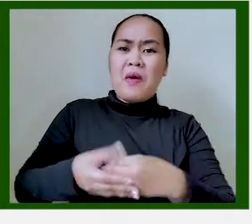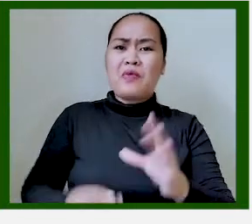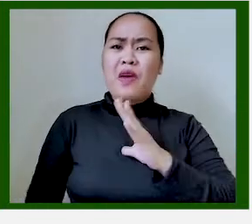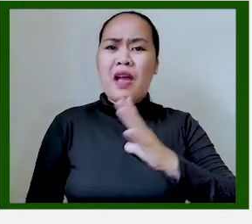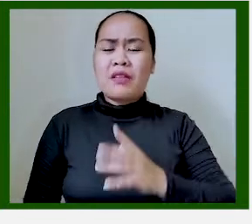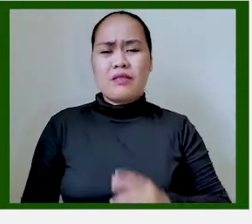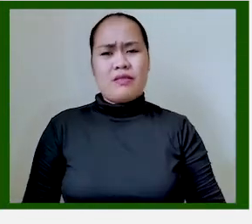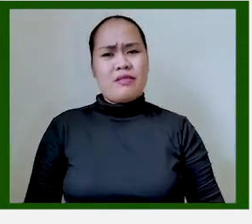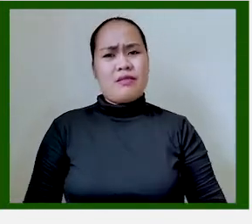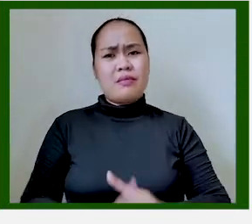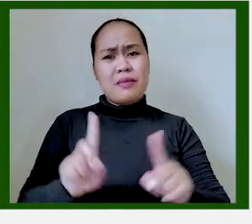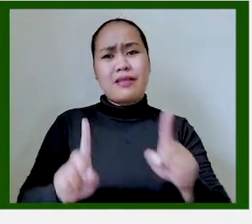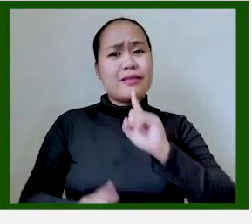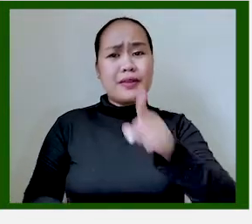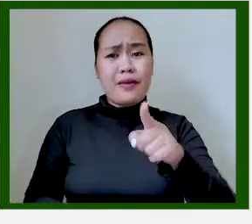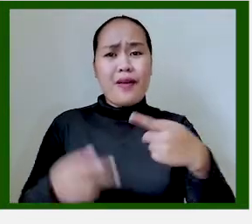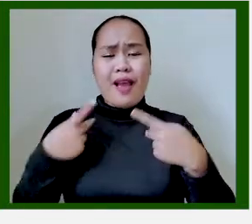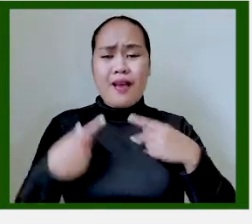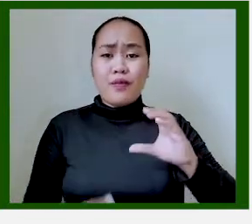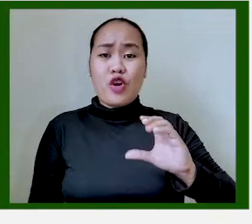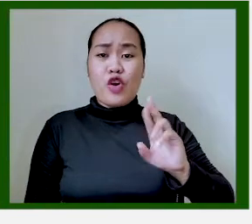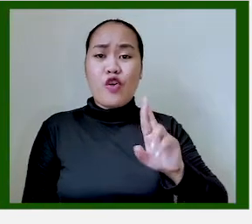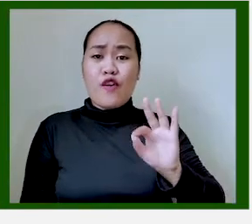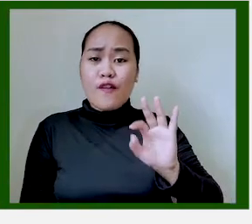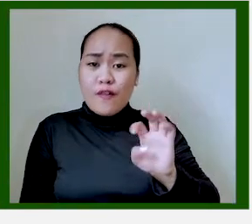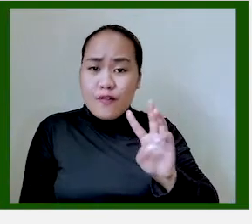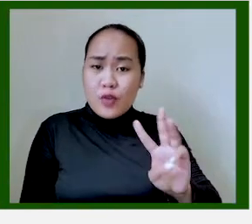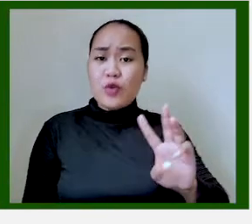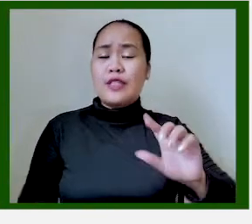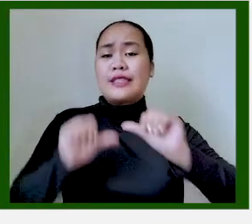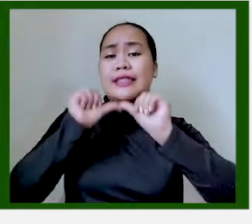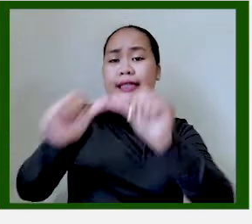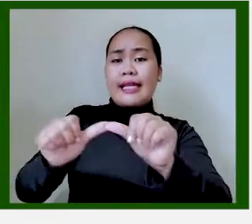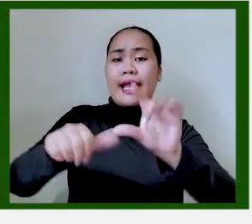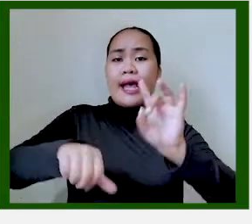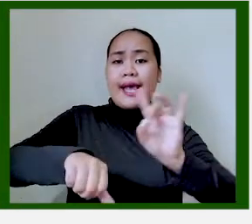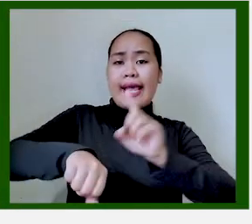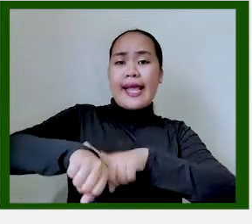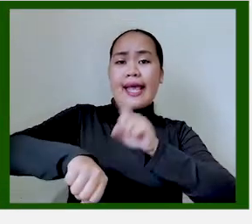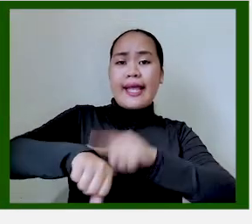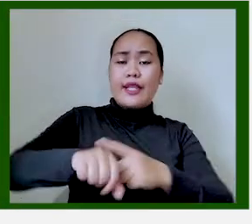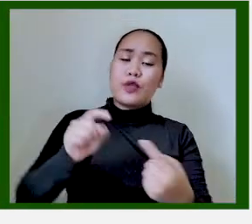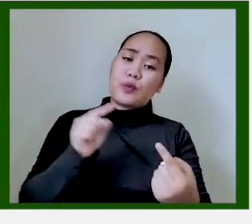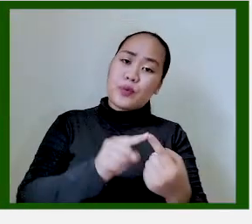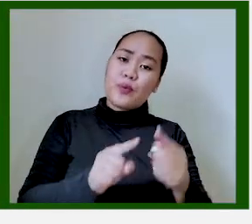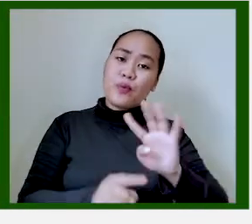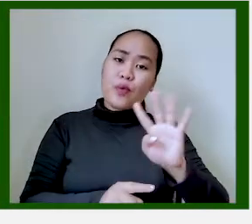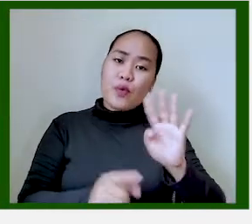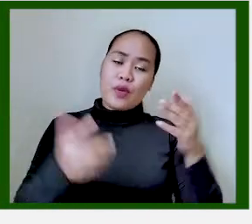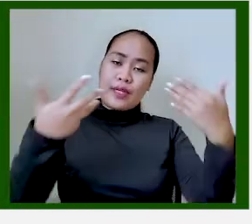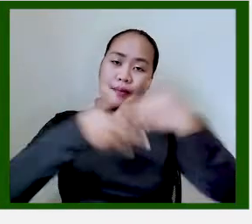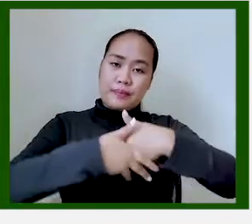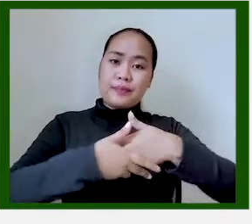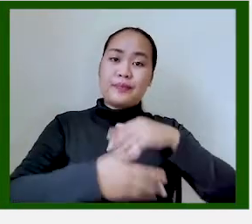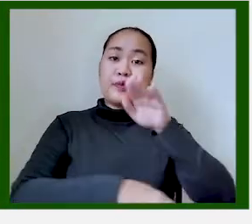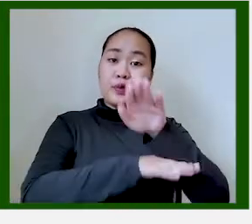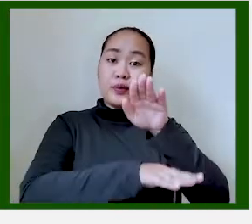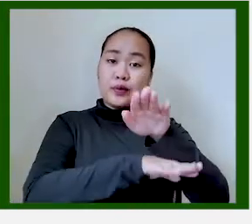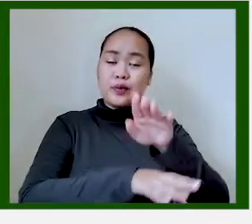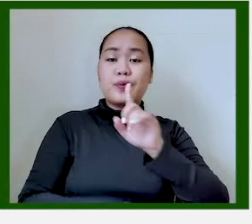from 8 p.m. to 4 a.m. Sana wag nang baguhin. No? Kami, nakita namin, nasanay na naman ang tao. And it really